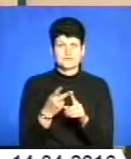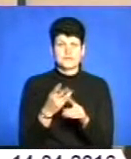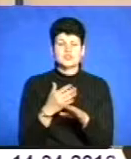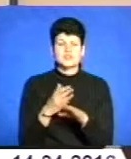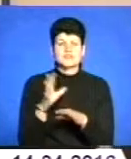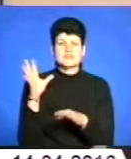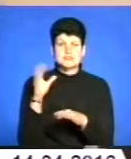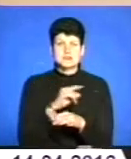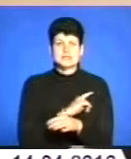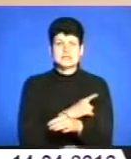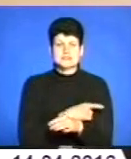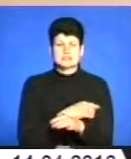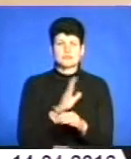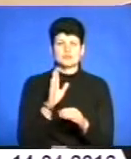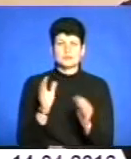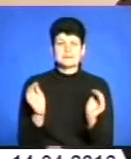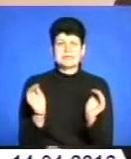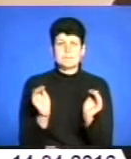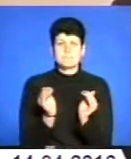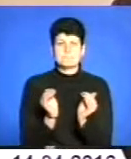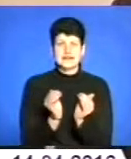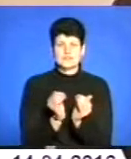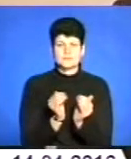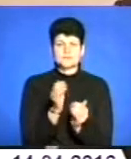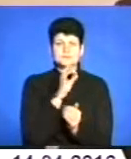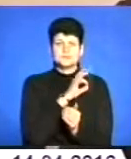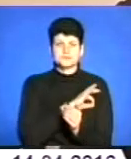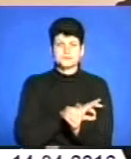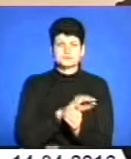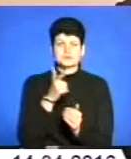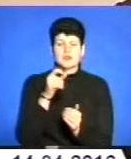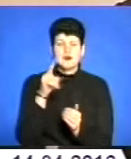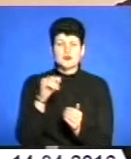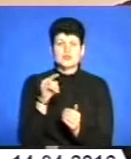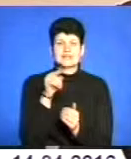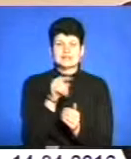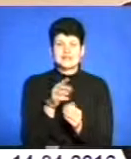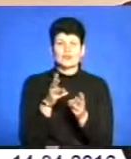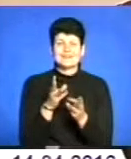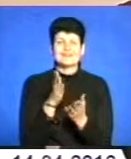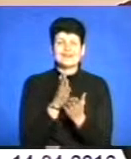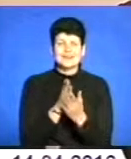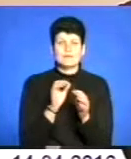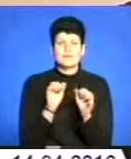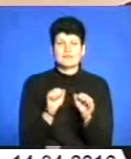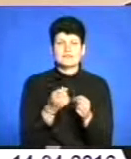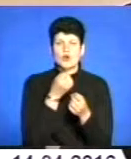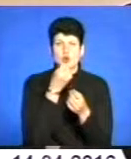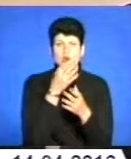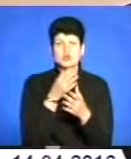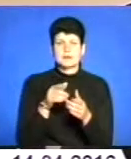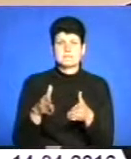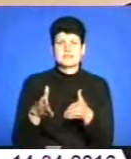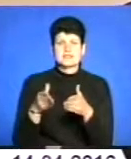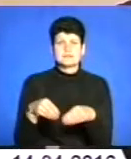всіма силами намагаємося зменшити споживання природнього газу на тих котельнях, де є можливість така, де є хороший під'їзд і можна